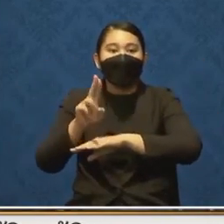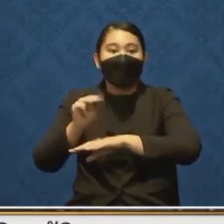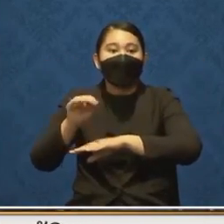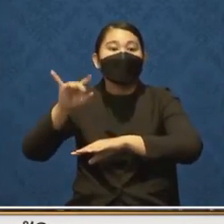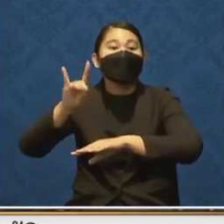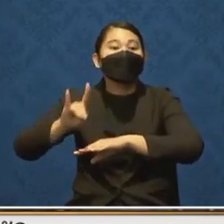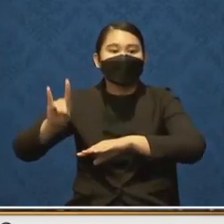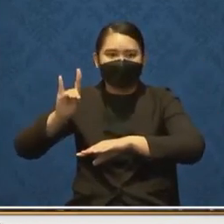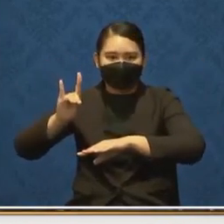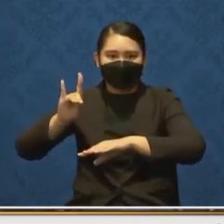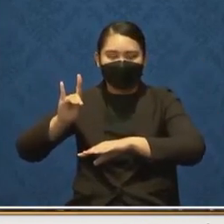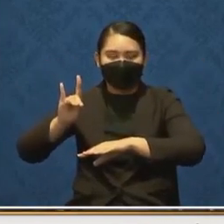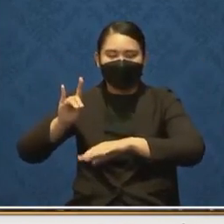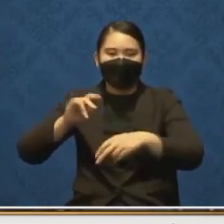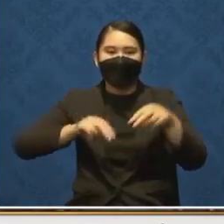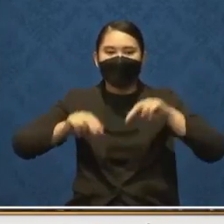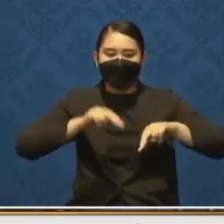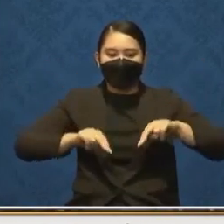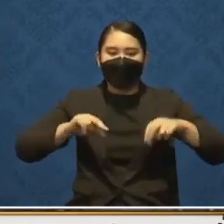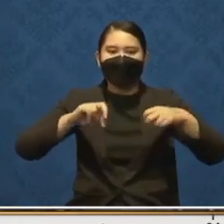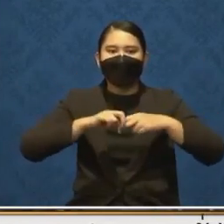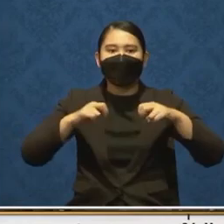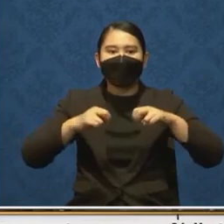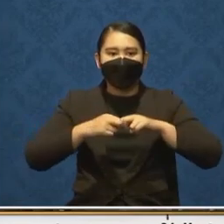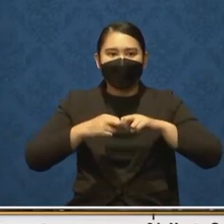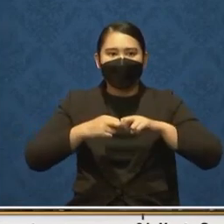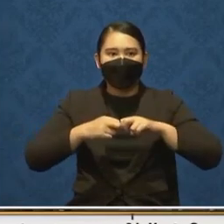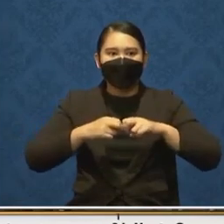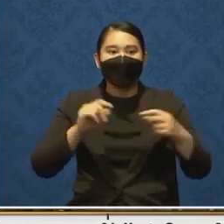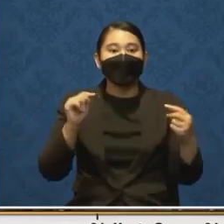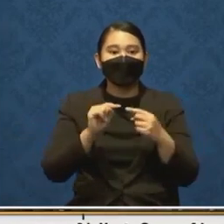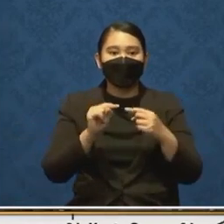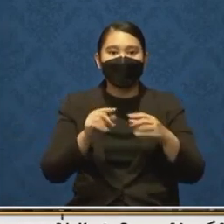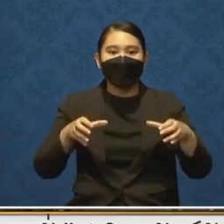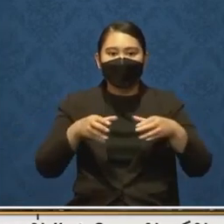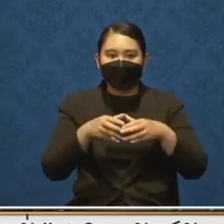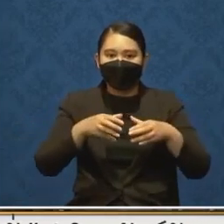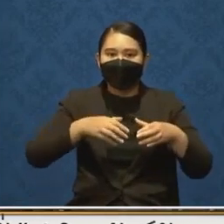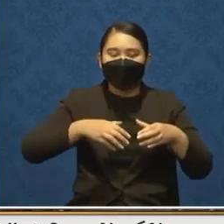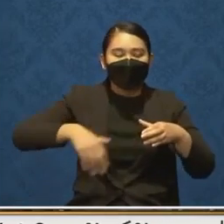้อมกับการดูแลแ้ไขปญหาเรื่องของเกษตกรทั้หมด